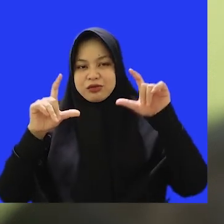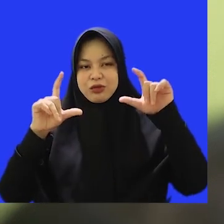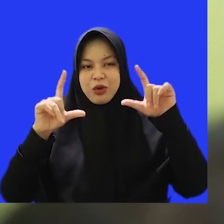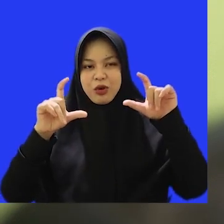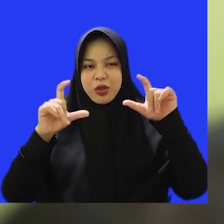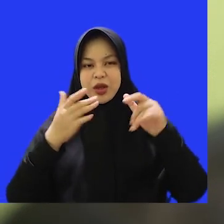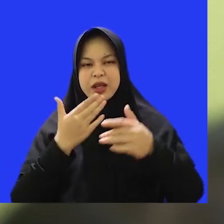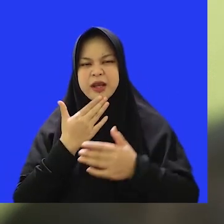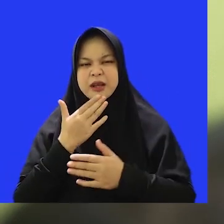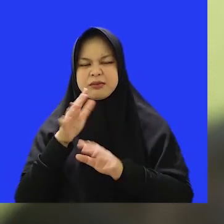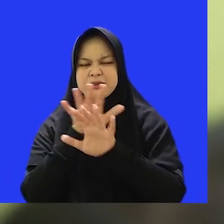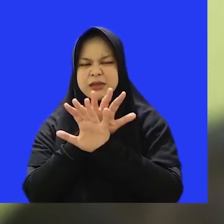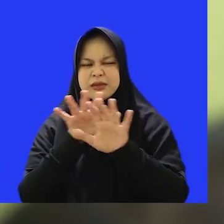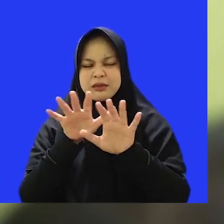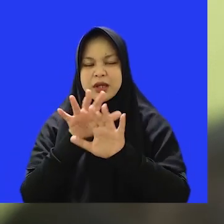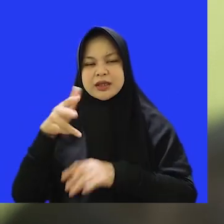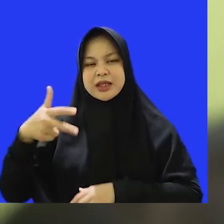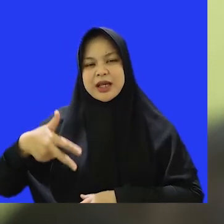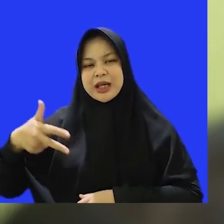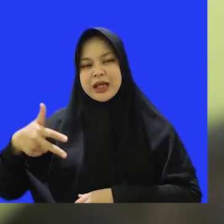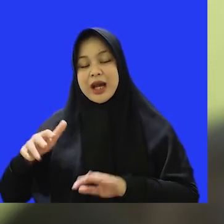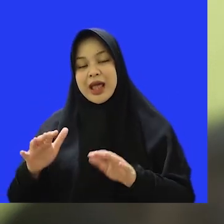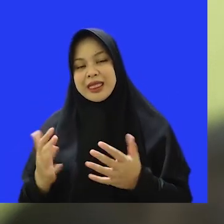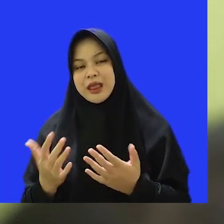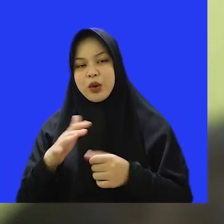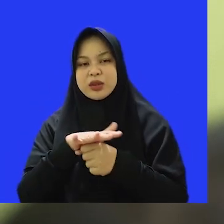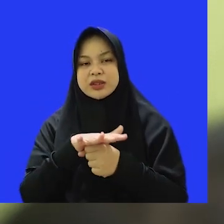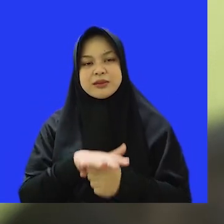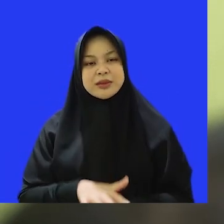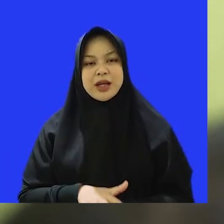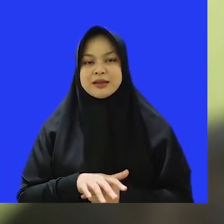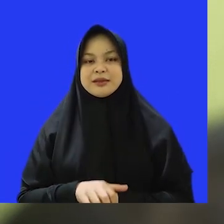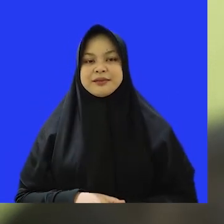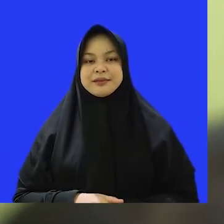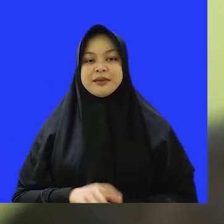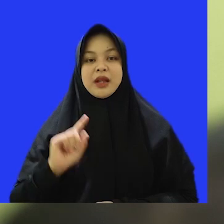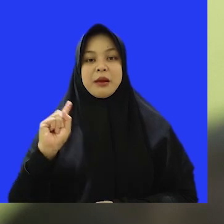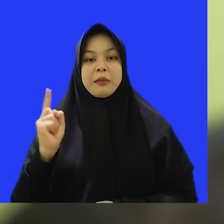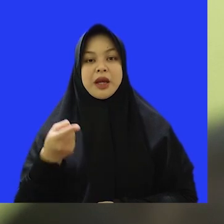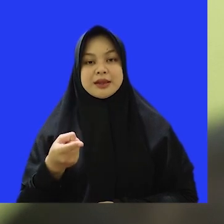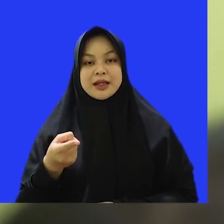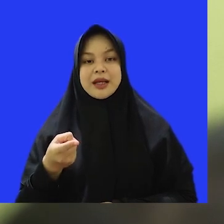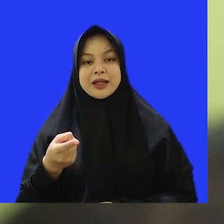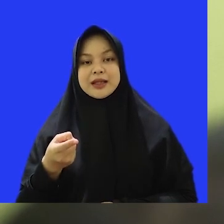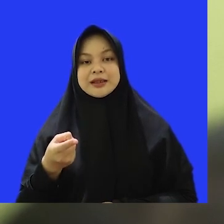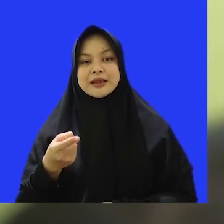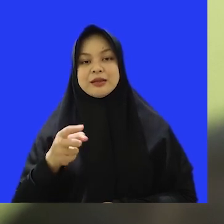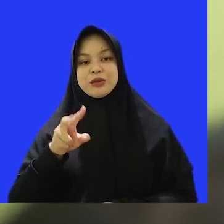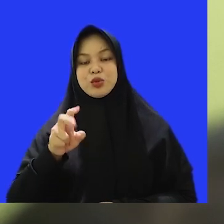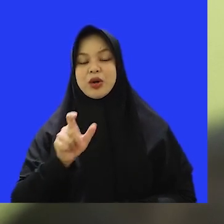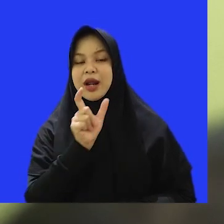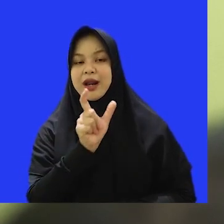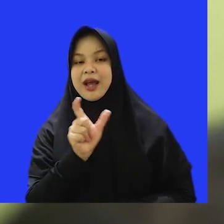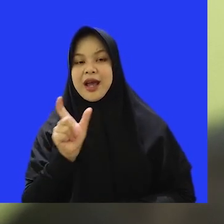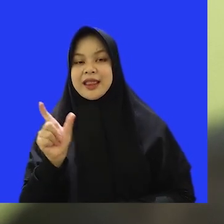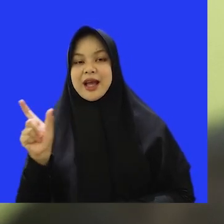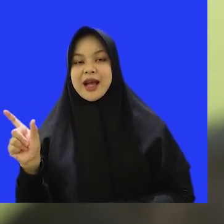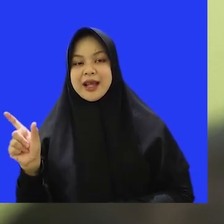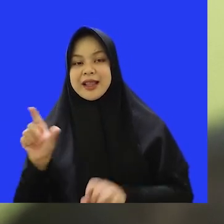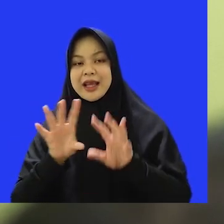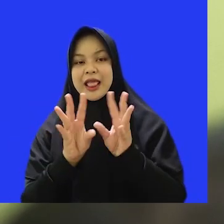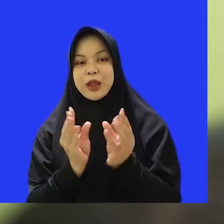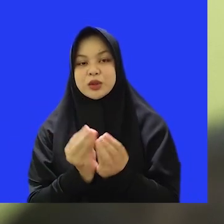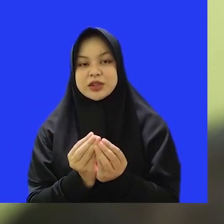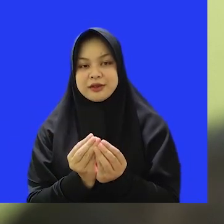pengambilan gambar yang bias gender atau mendiskriminasi. Pastikan untuk menggunakan